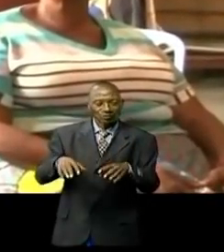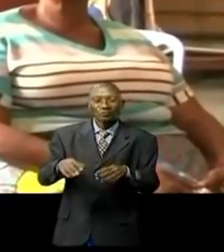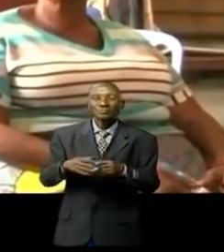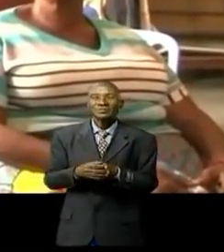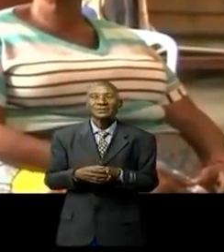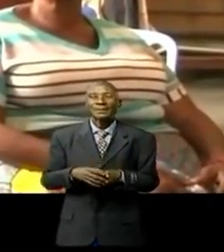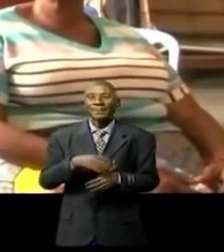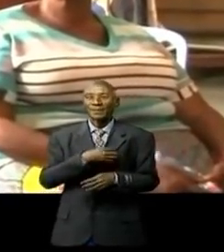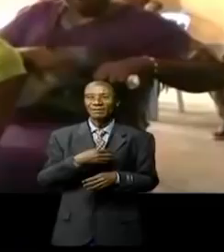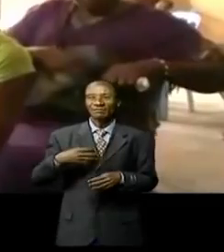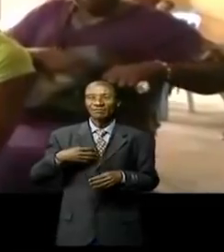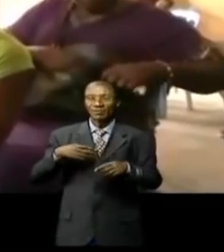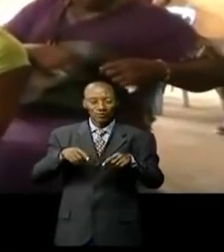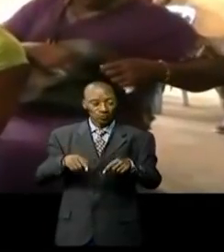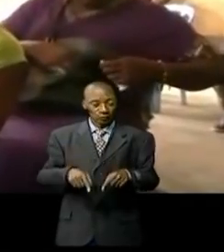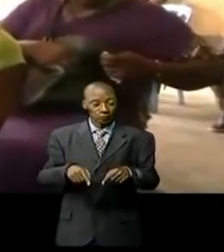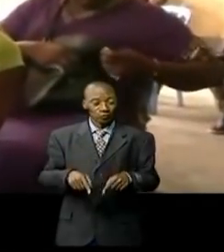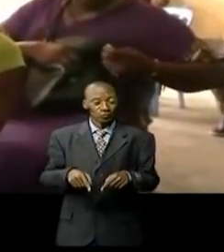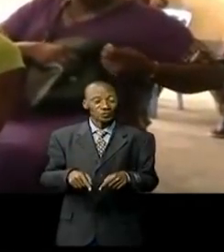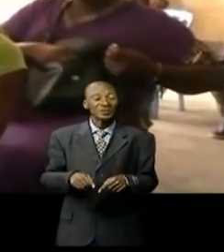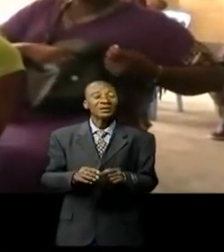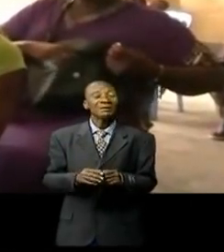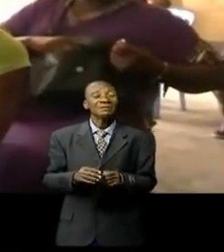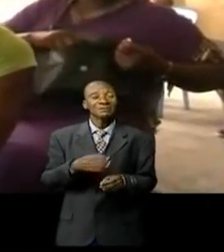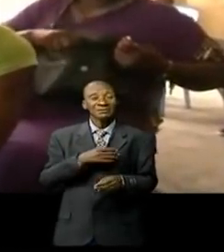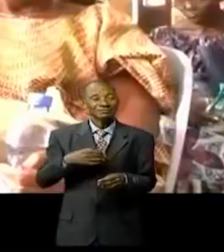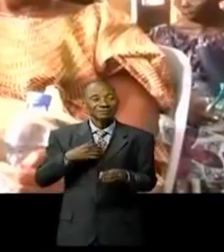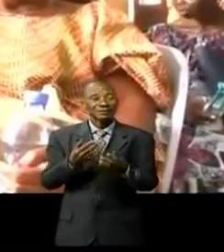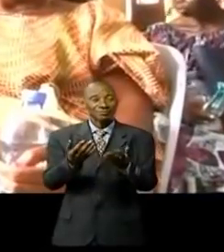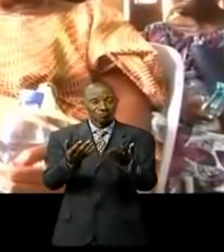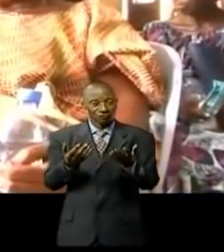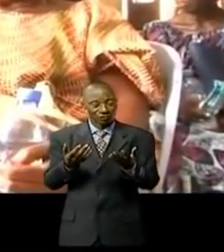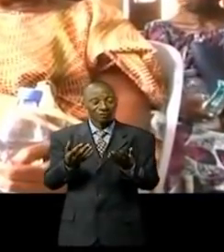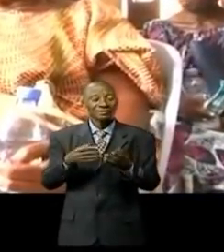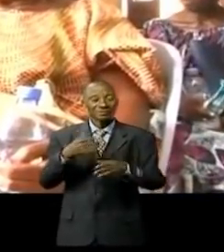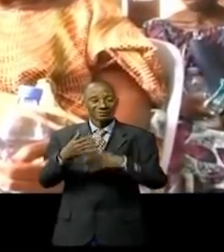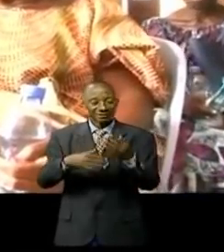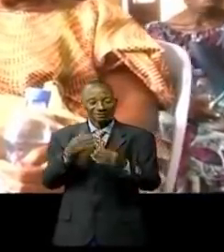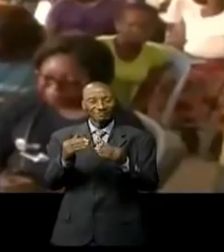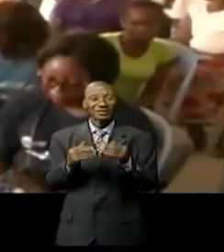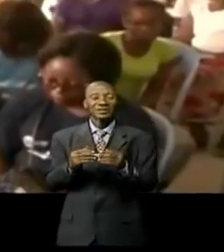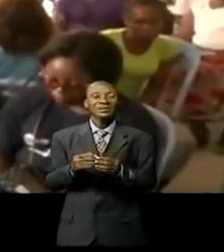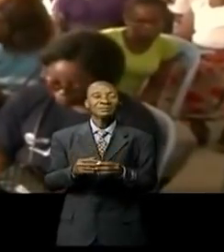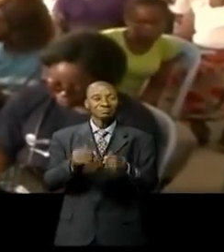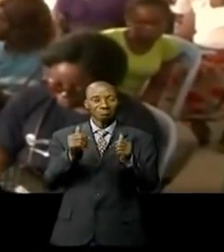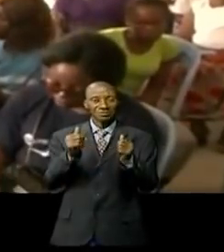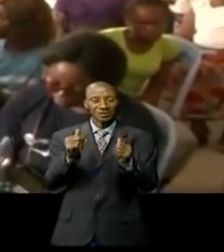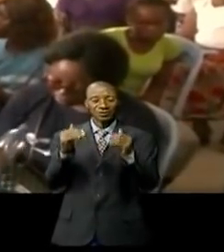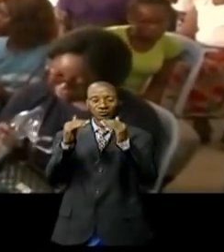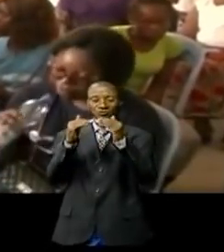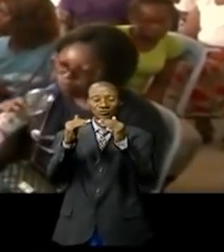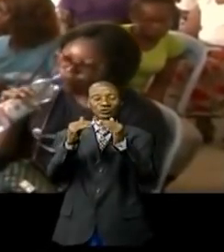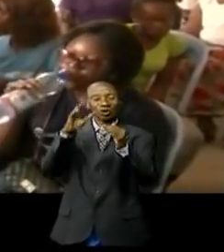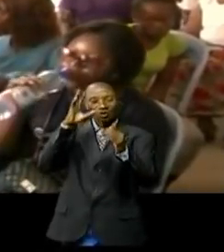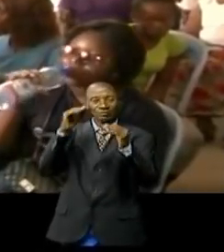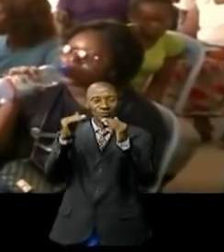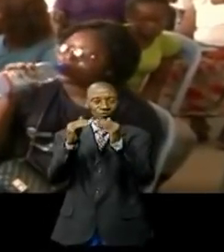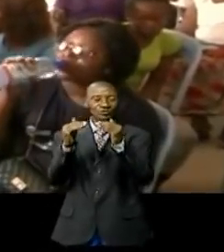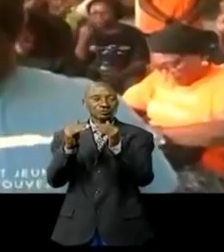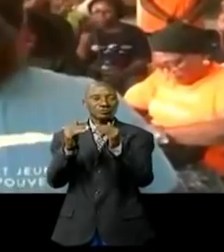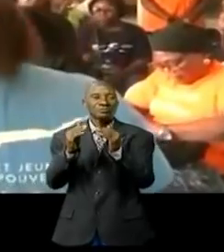de Fepakin, l'un de deux sites nus, on devrait les aider et les amener à percevoir la nécessité de